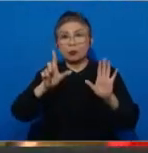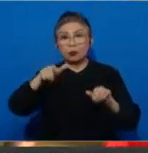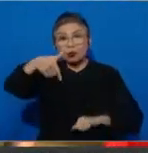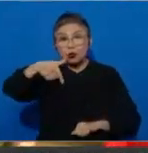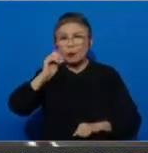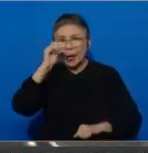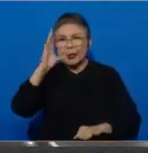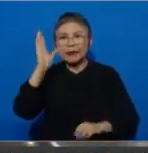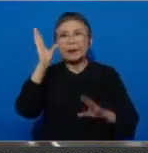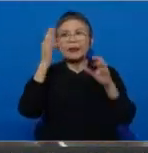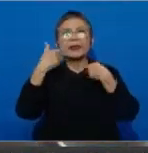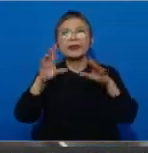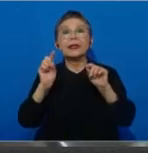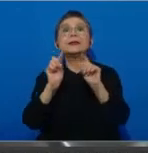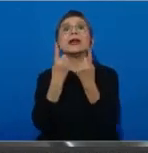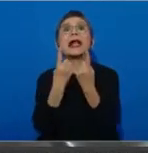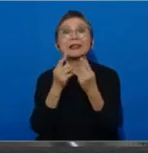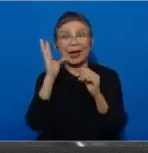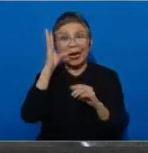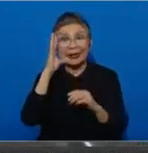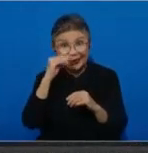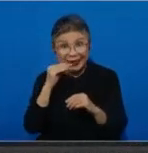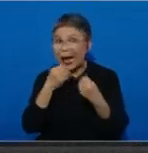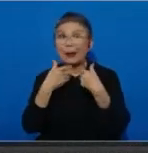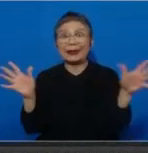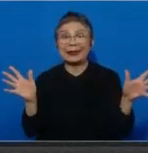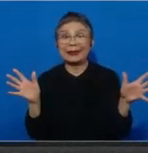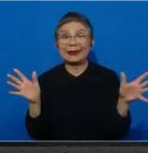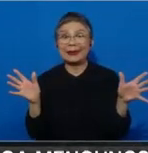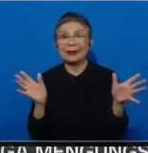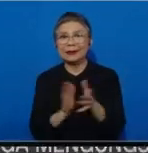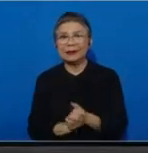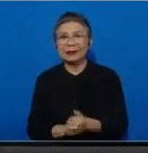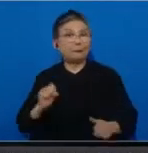pagi hingga habis pukul 11. pagi tim liputan CNN Indonesia